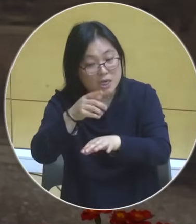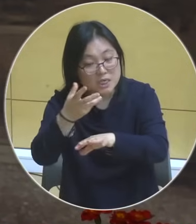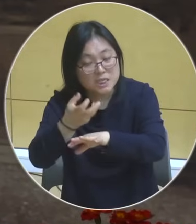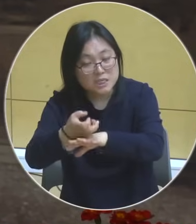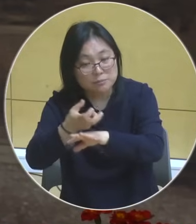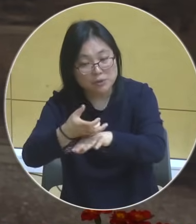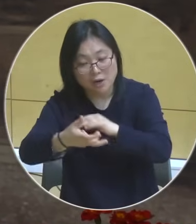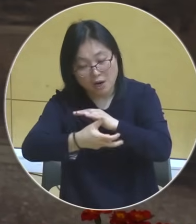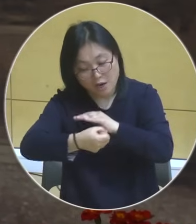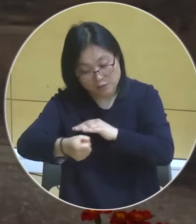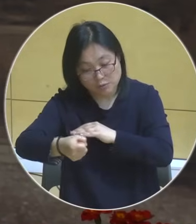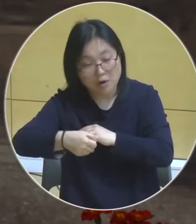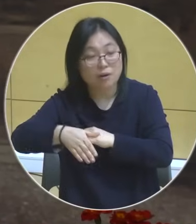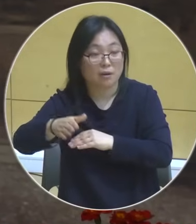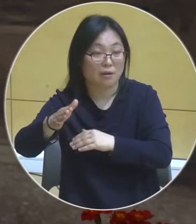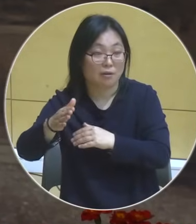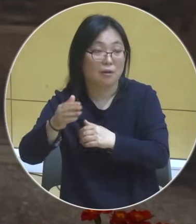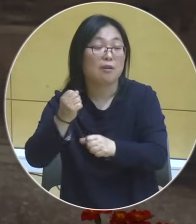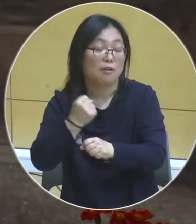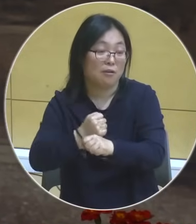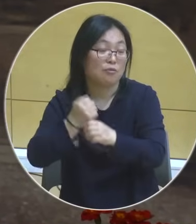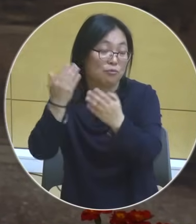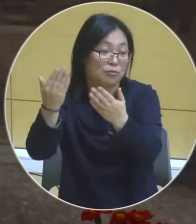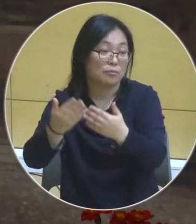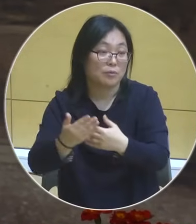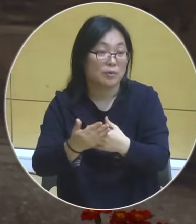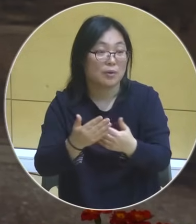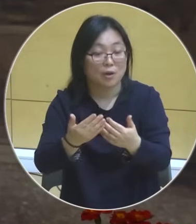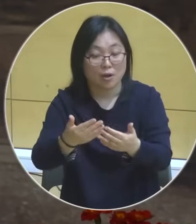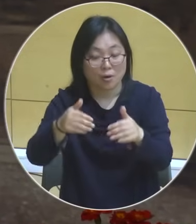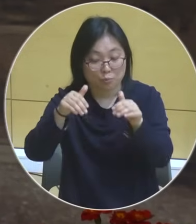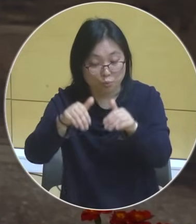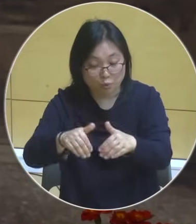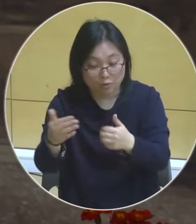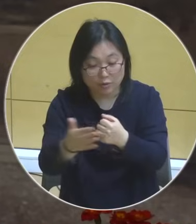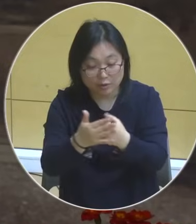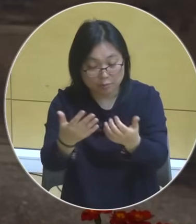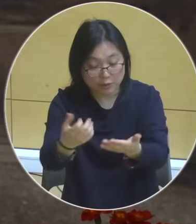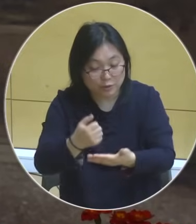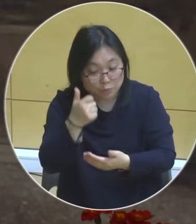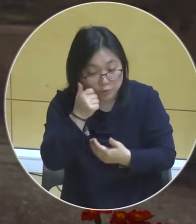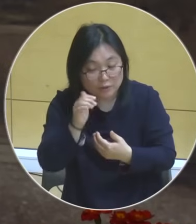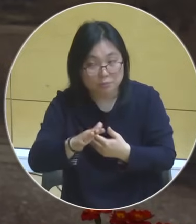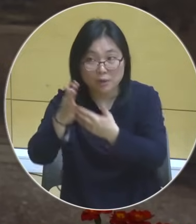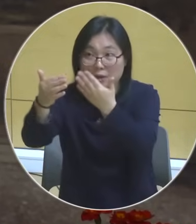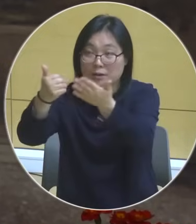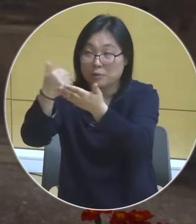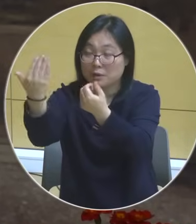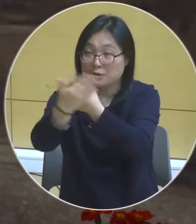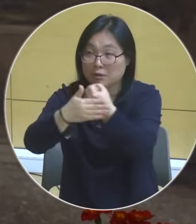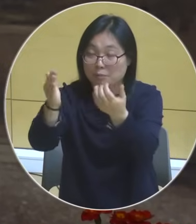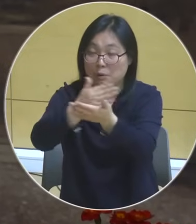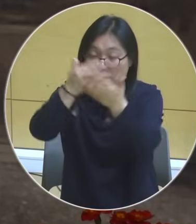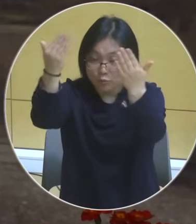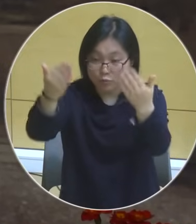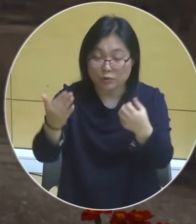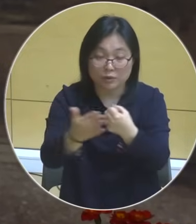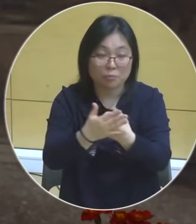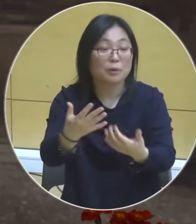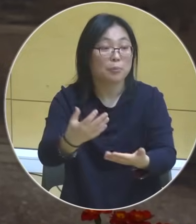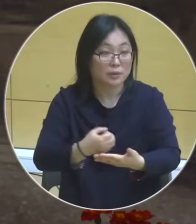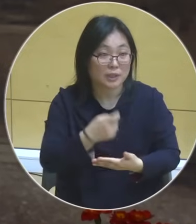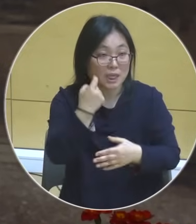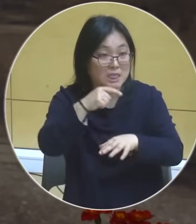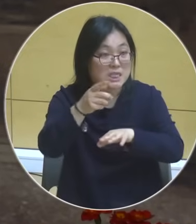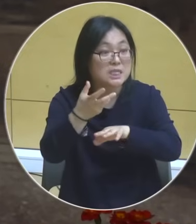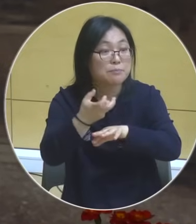같은 것을 갖고 가게 했습니다. 전혀 받을 수 없는 그들에게 하나님께서 은혜 베풀어 주셨던 이 금붙이, 이 금을